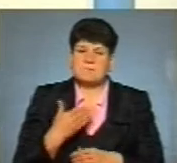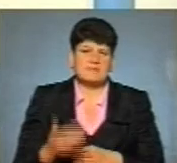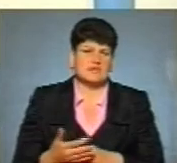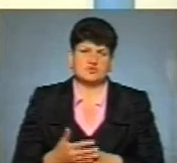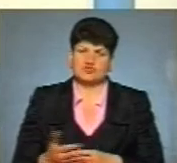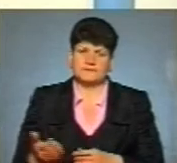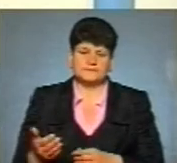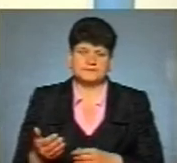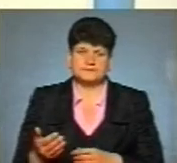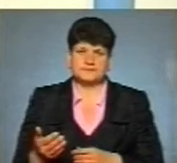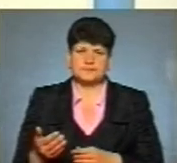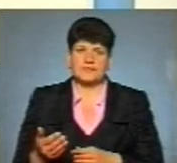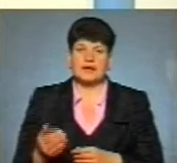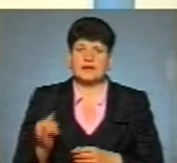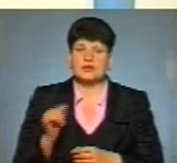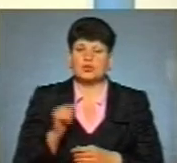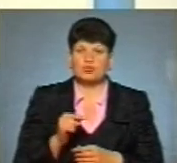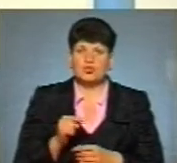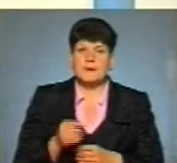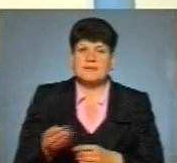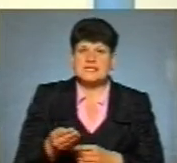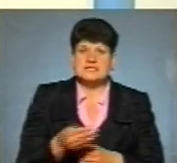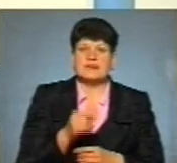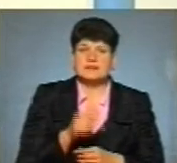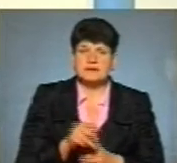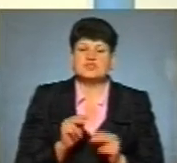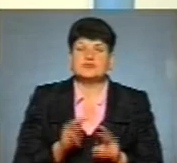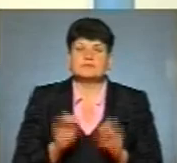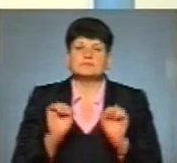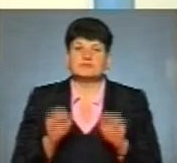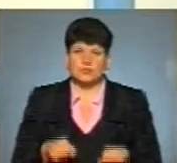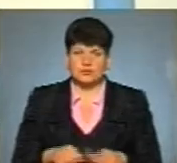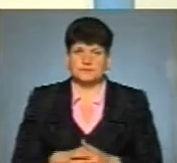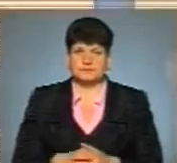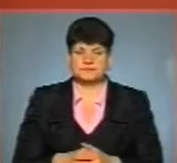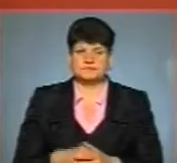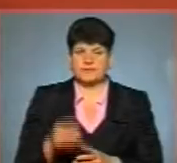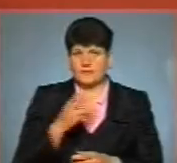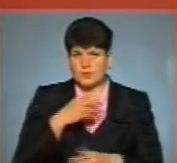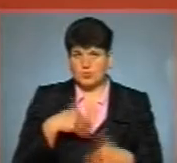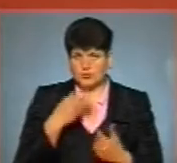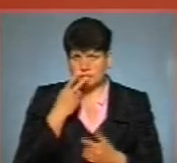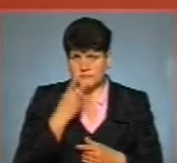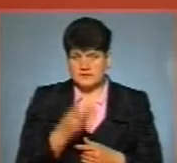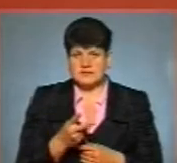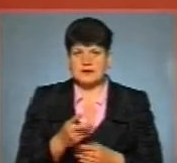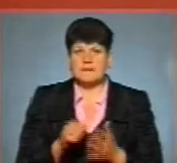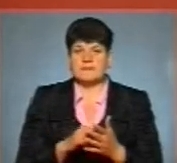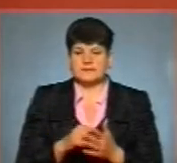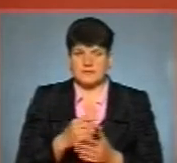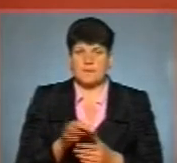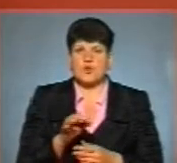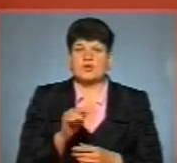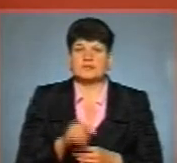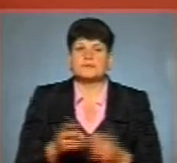пізно. Тому пересіває тими культурами, які можна. Я пропоную зараз переглянути, в нас є відеоматеріал, ми подивимося про